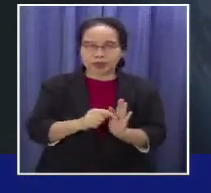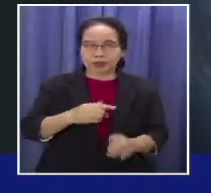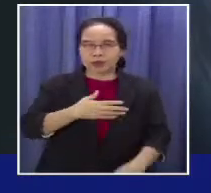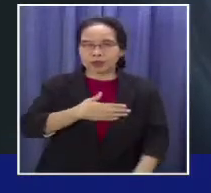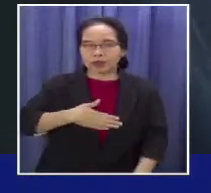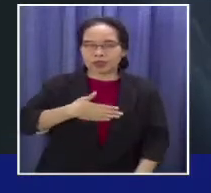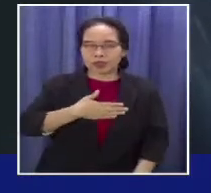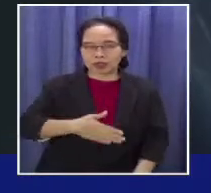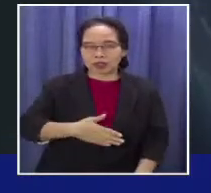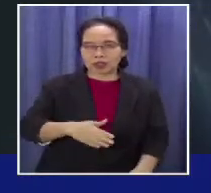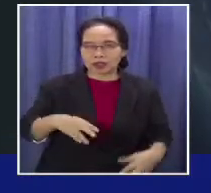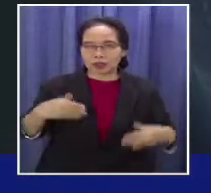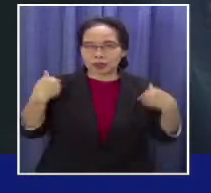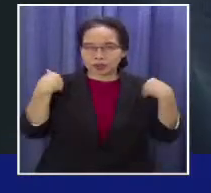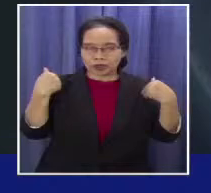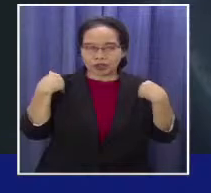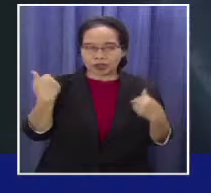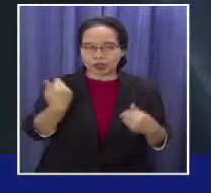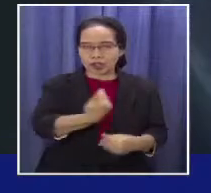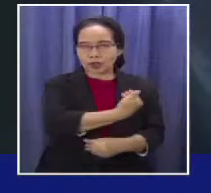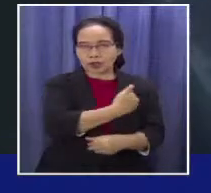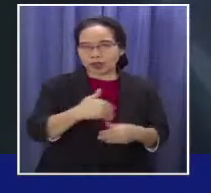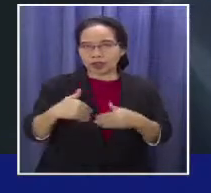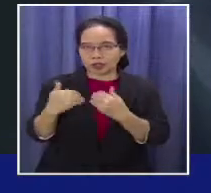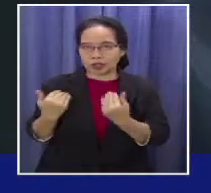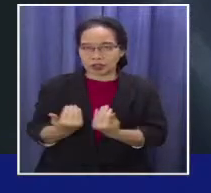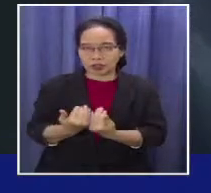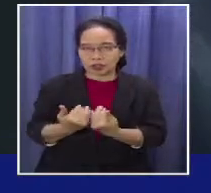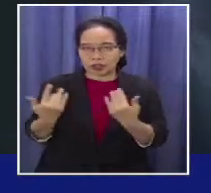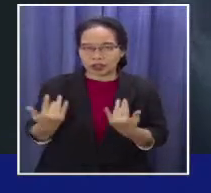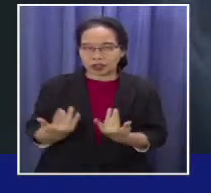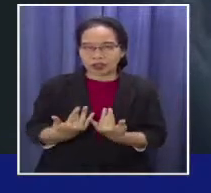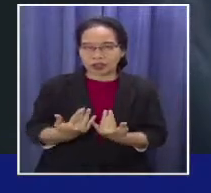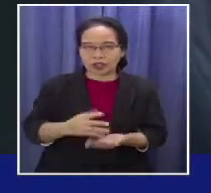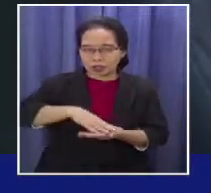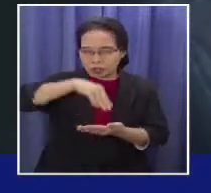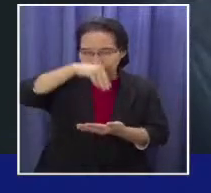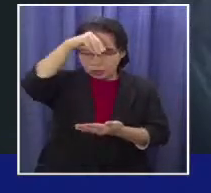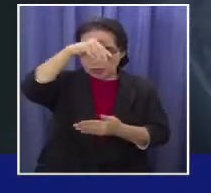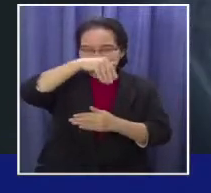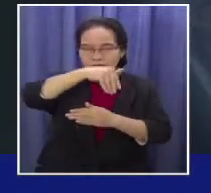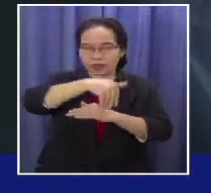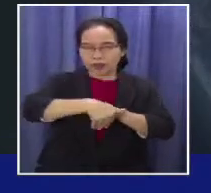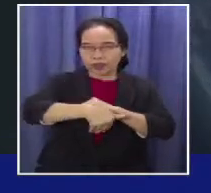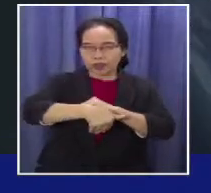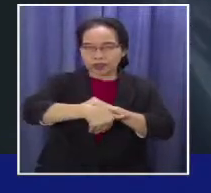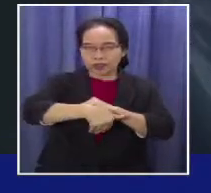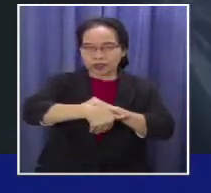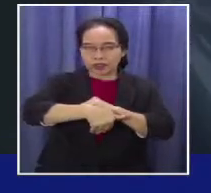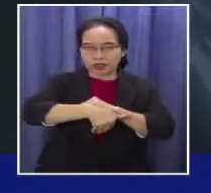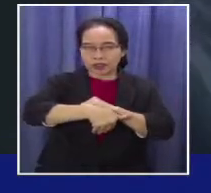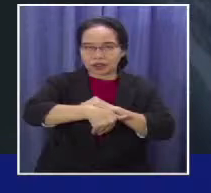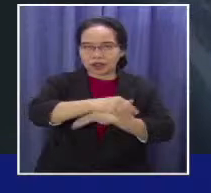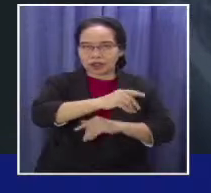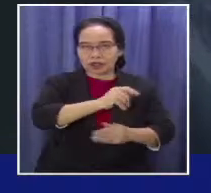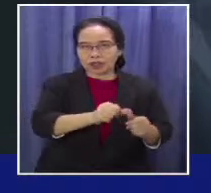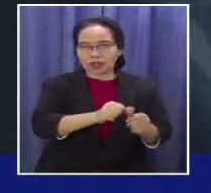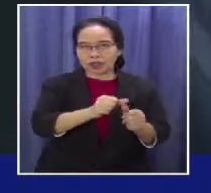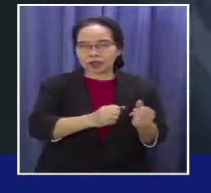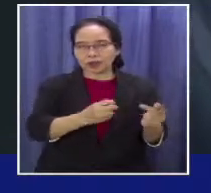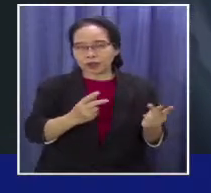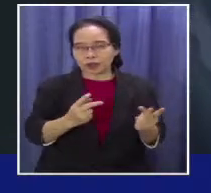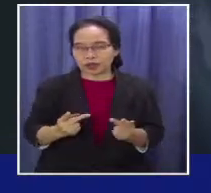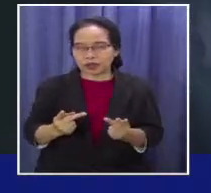abra wɔyina nya akoma so ade yɛsɛ wɔpɛ sɛ wɔba wo nkyɛn ehunu wo nokore yɛmfiri